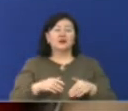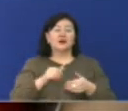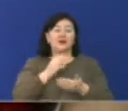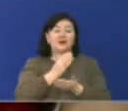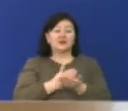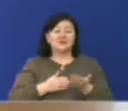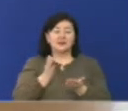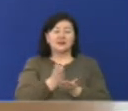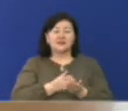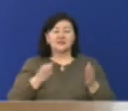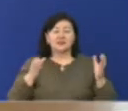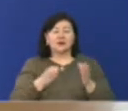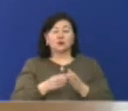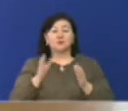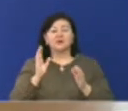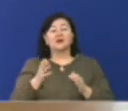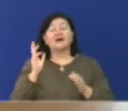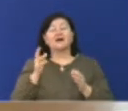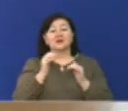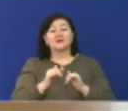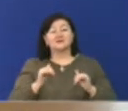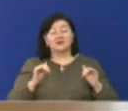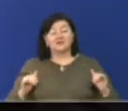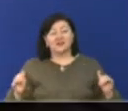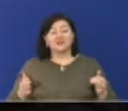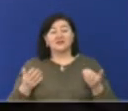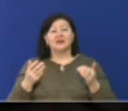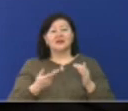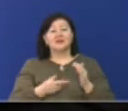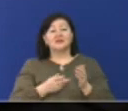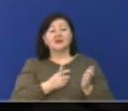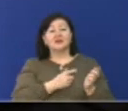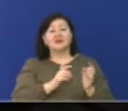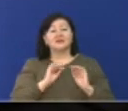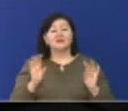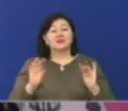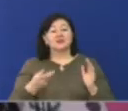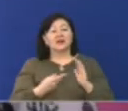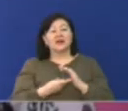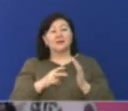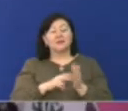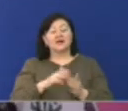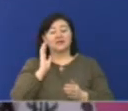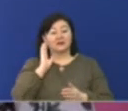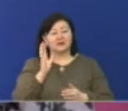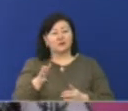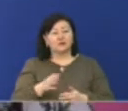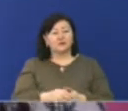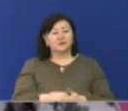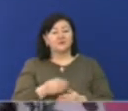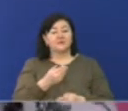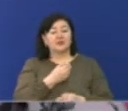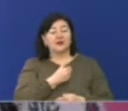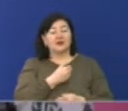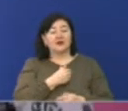каком направлении необходимо развивать работу, а также поделились планами на предстоящий период. Хотим ввести новые методы